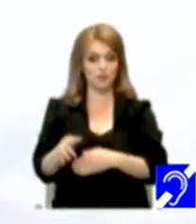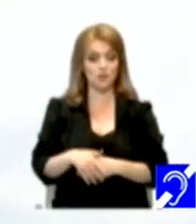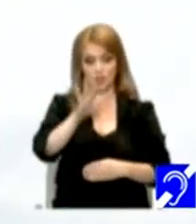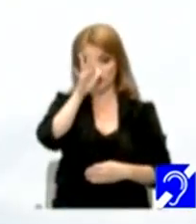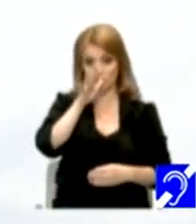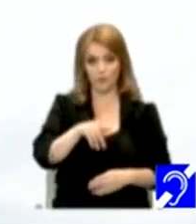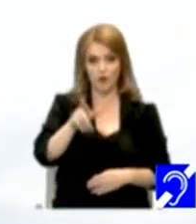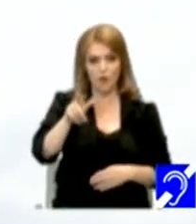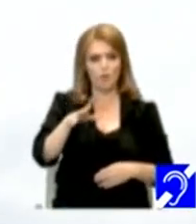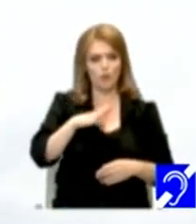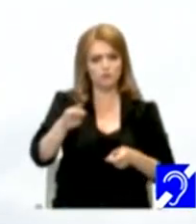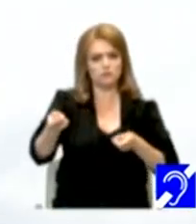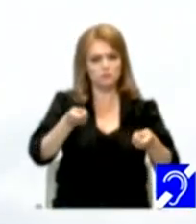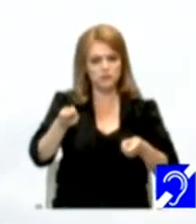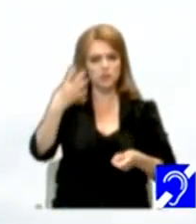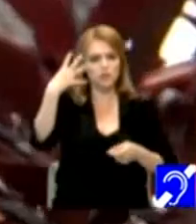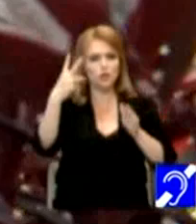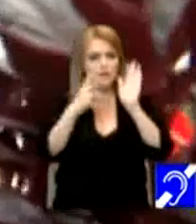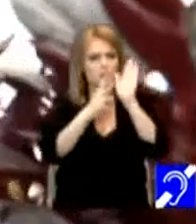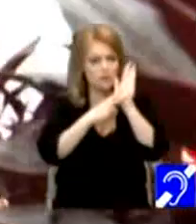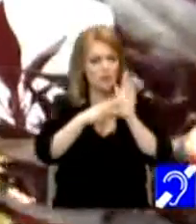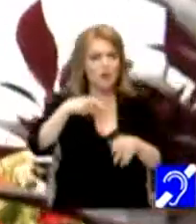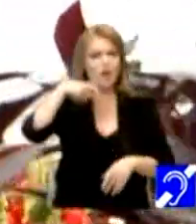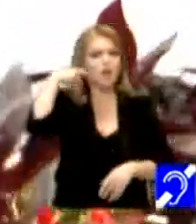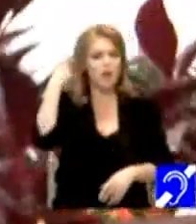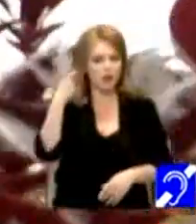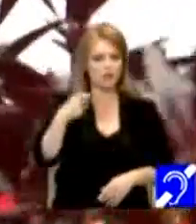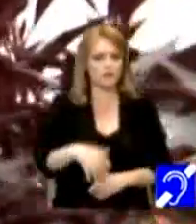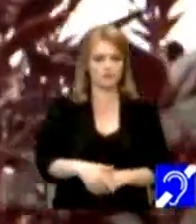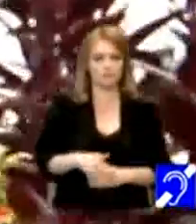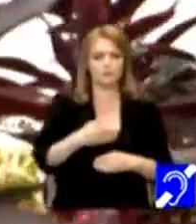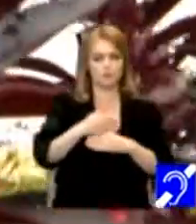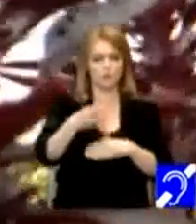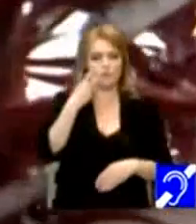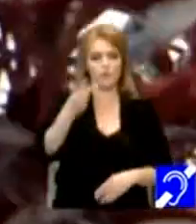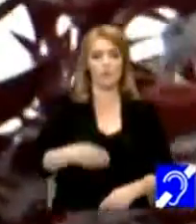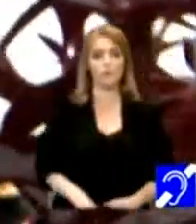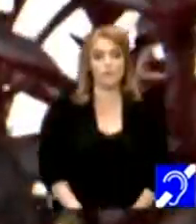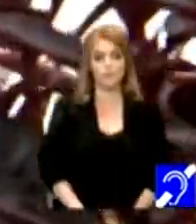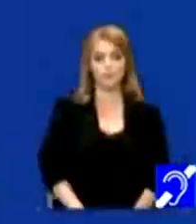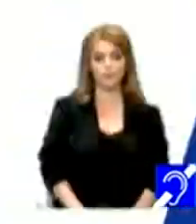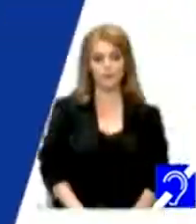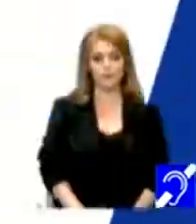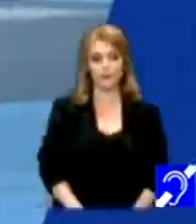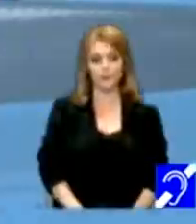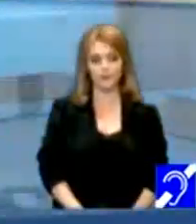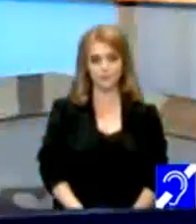a stat 47 de ani pe tronul Moldovei istorice, vedeți peste câteva minute în Telejurnal.